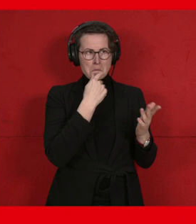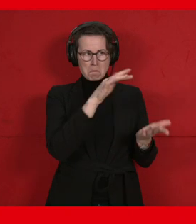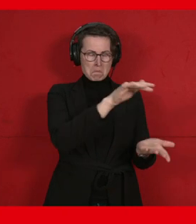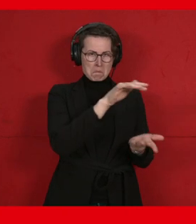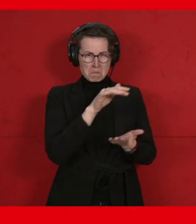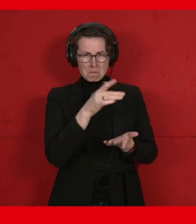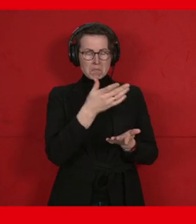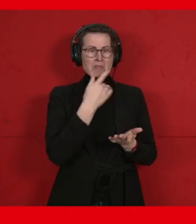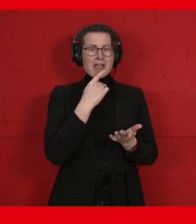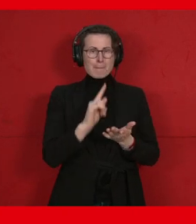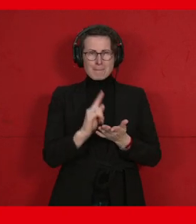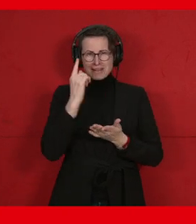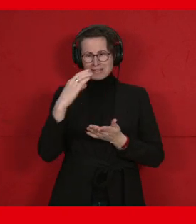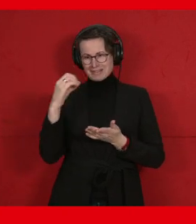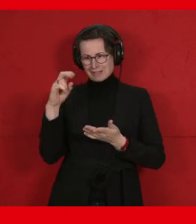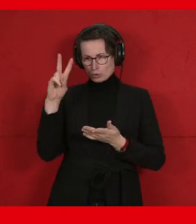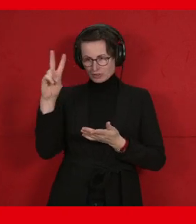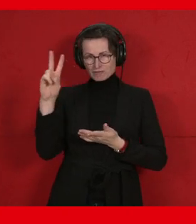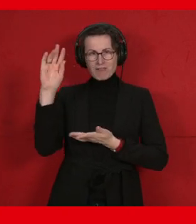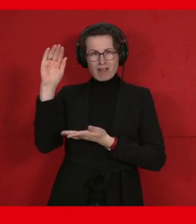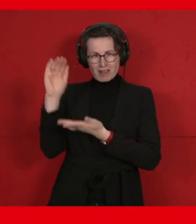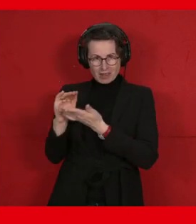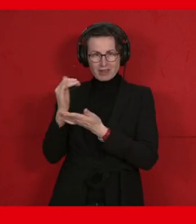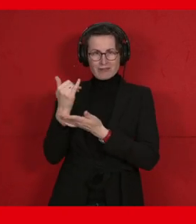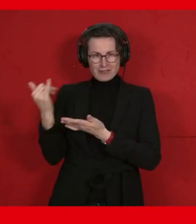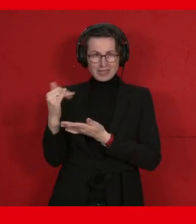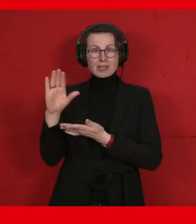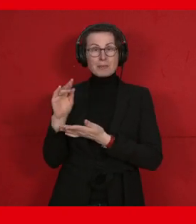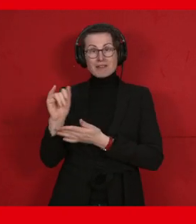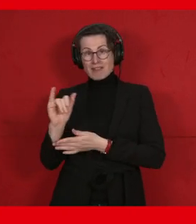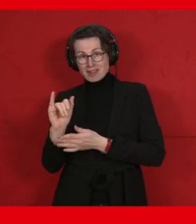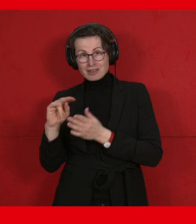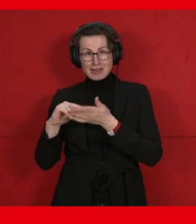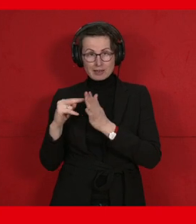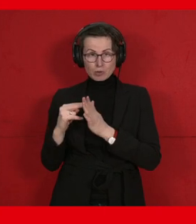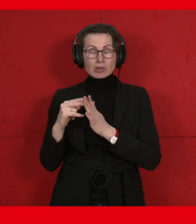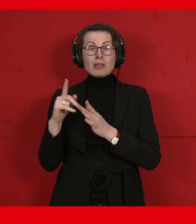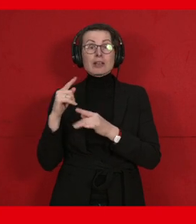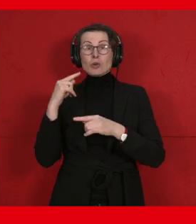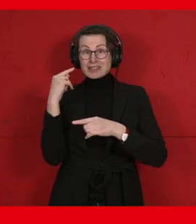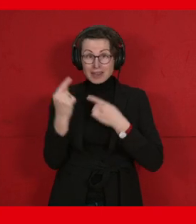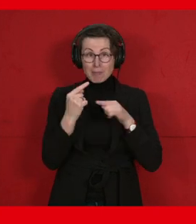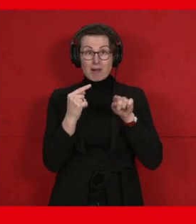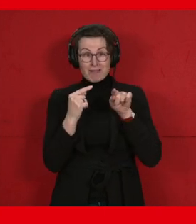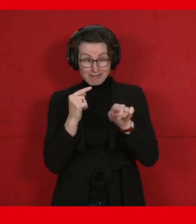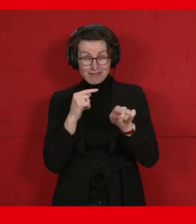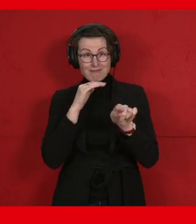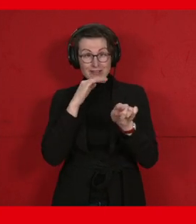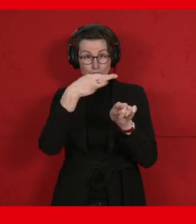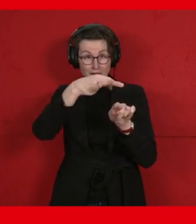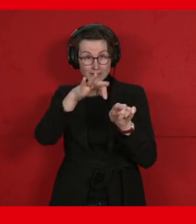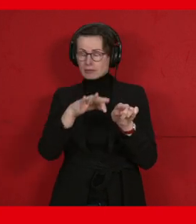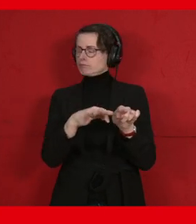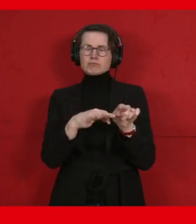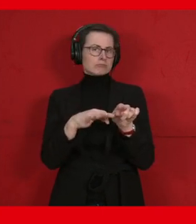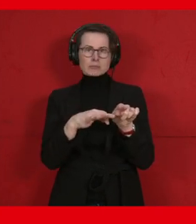wie bekomme ich am meisten CO2 weg, mit welcher Technologie, und das ist nicht notwendigerweise bei allen Anwendungen der Wasserstoff. Den Wasserstoff